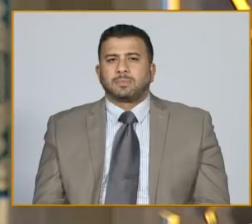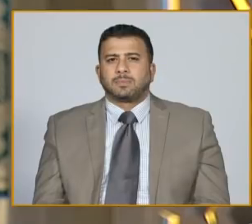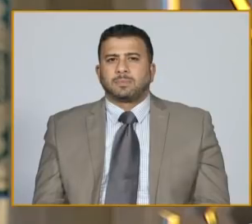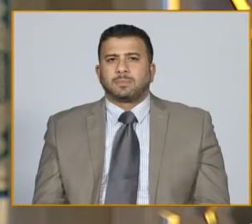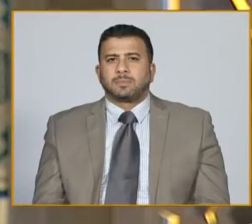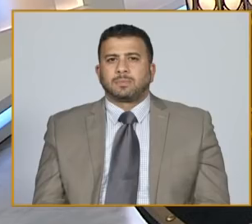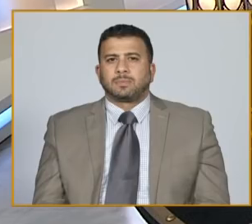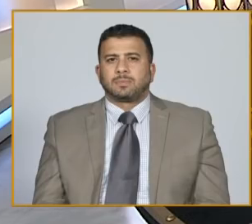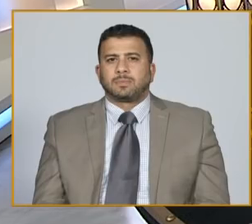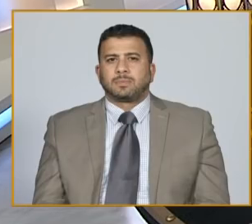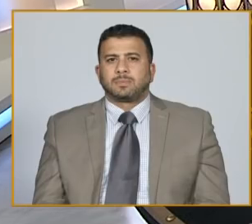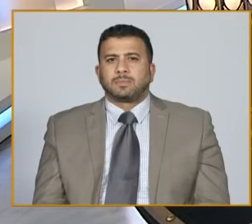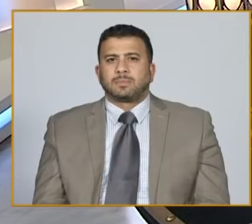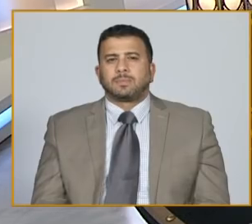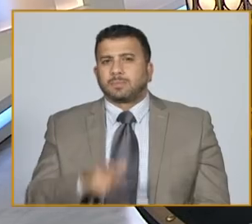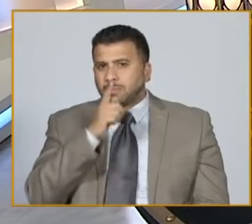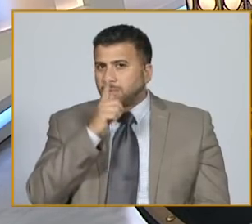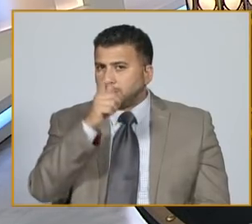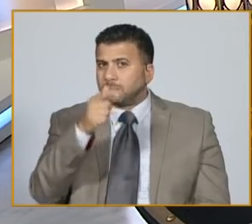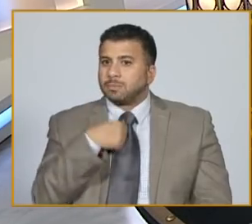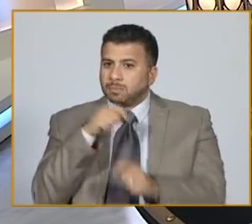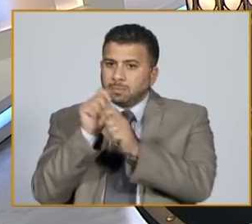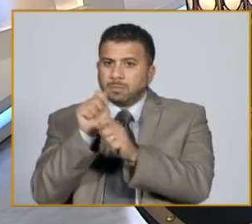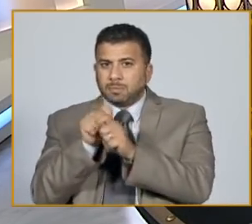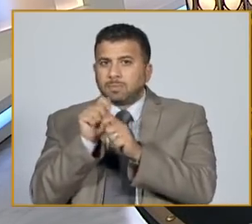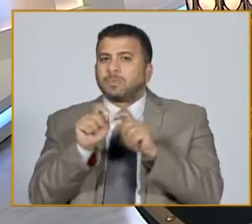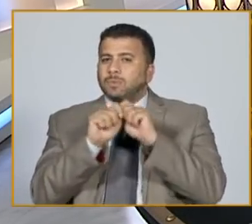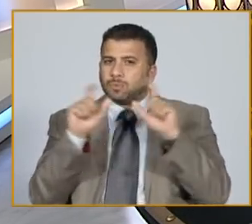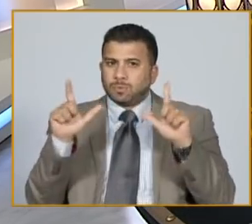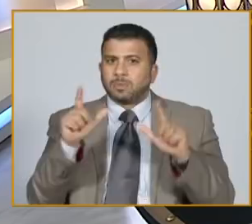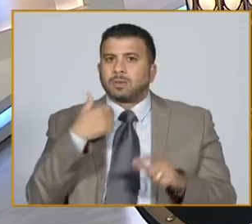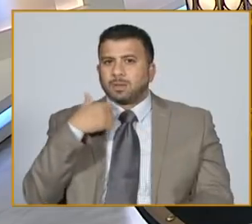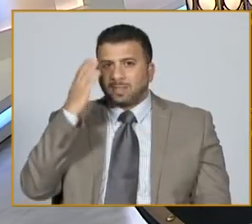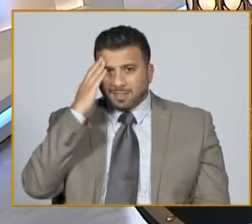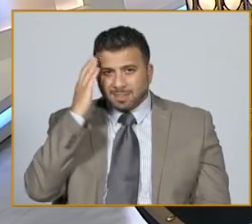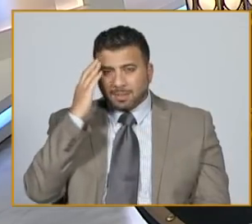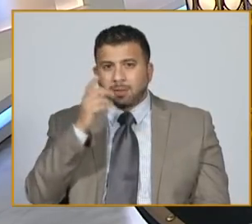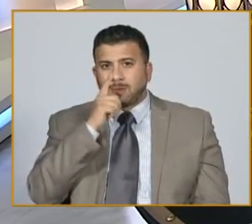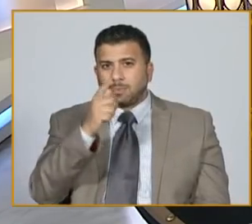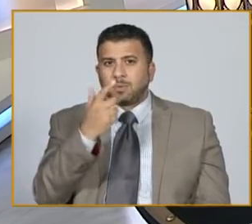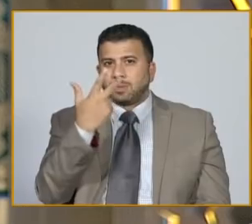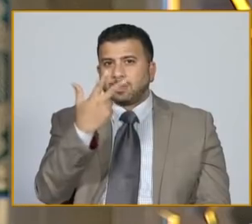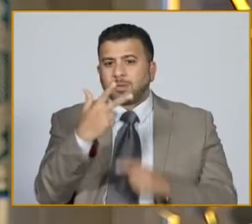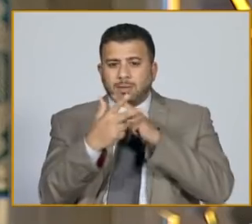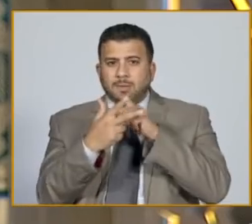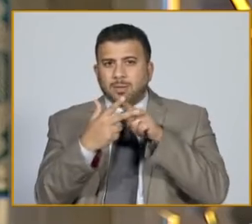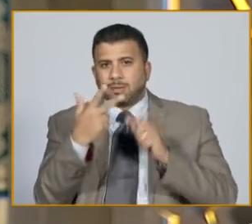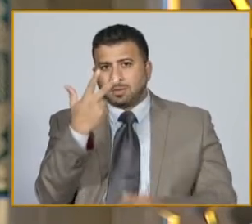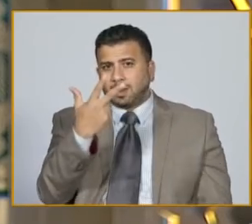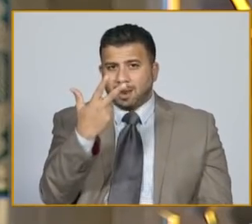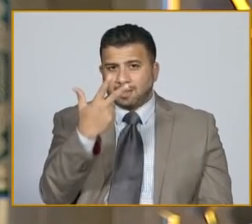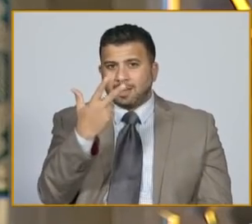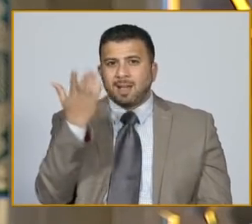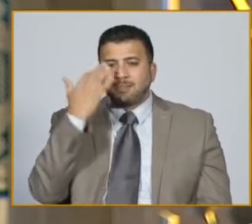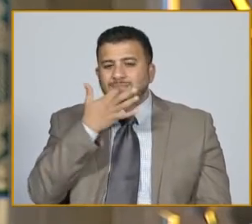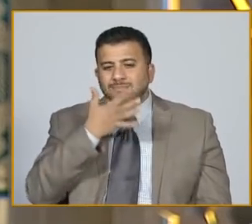ريايل كبار في السن يجون عند الوالد. هي وجهت لهم نصيحة، سمعتها؟ هي الله يطول عمرك. 3 منهم أنا قلت لك واحد، هم طلعوا هم كلهم يجون